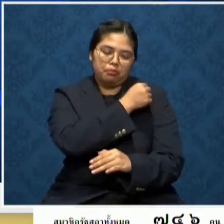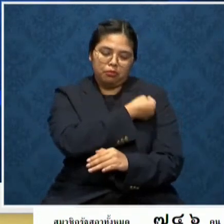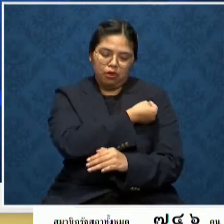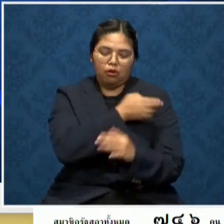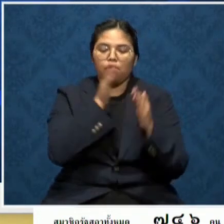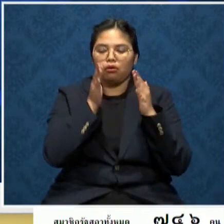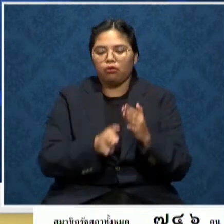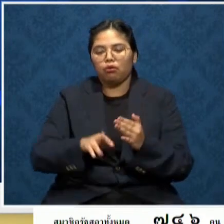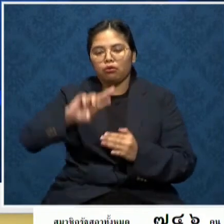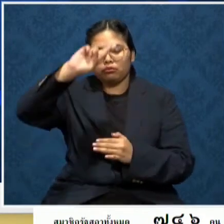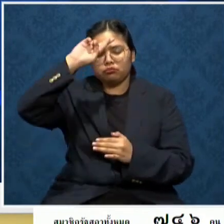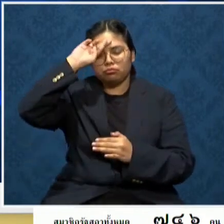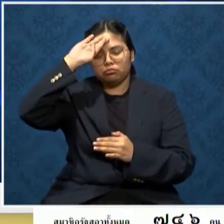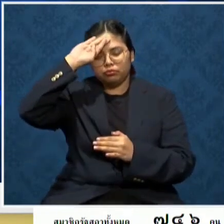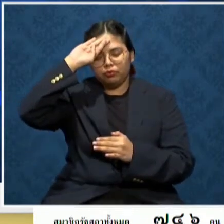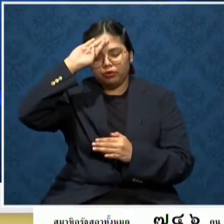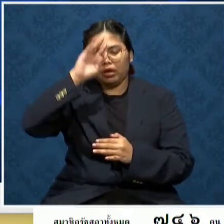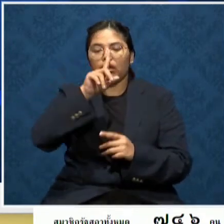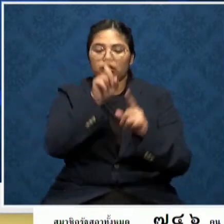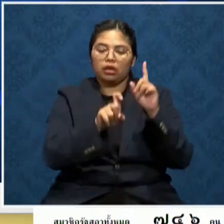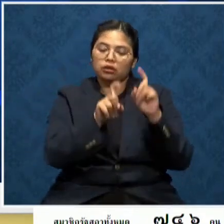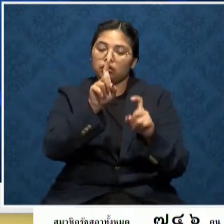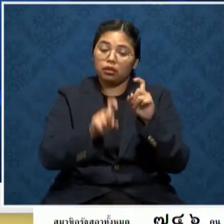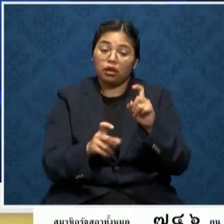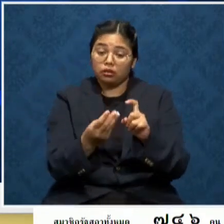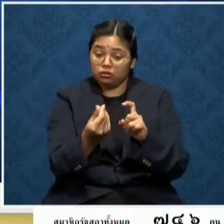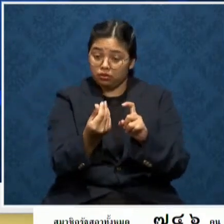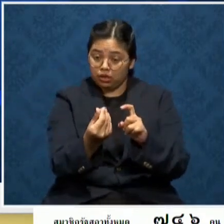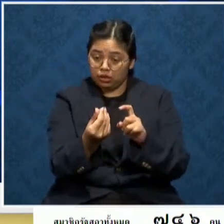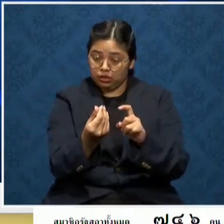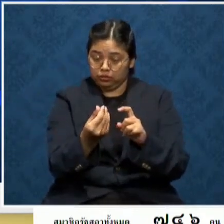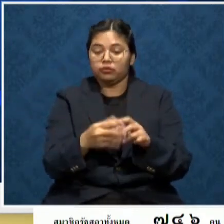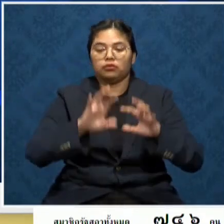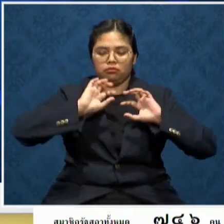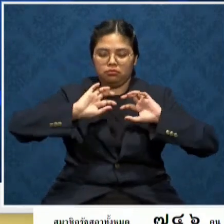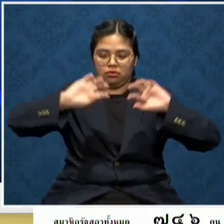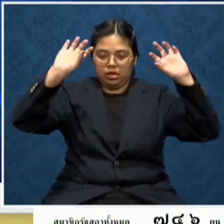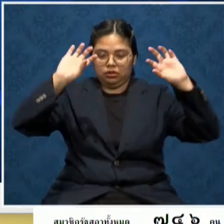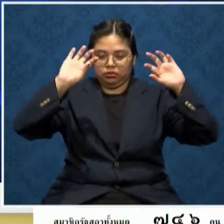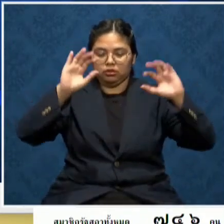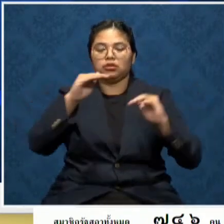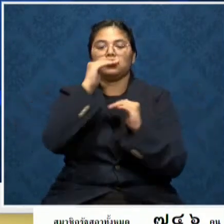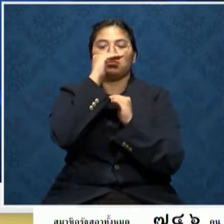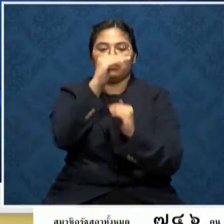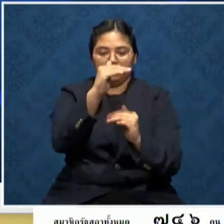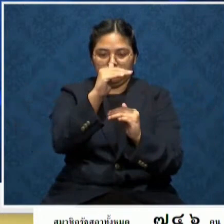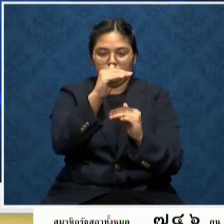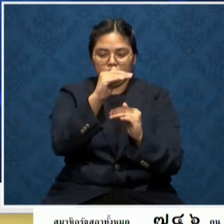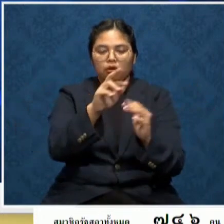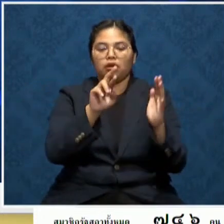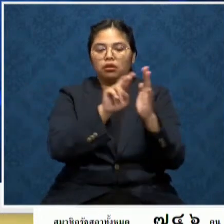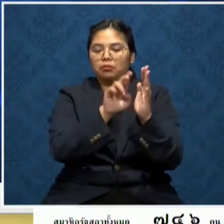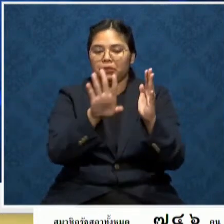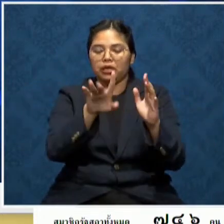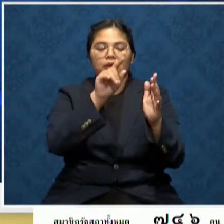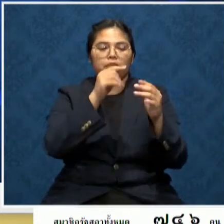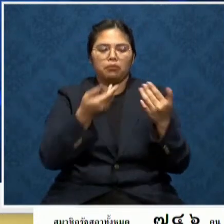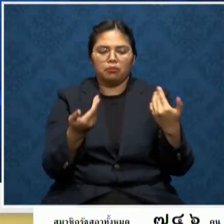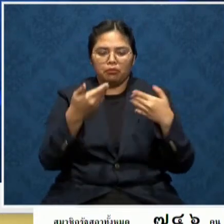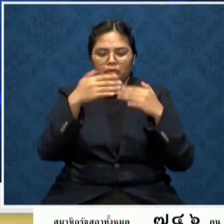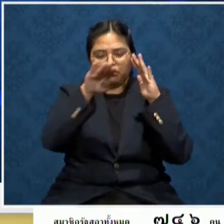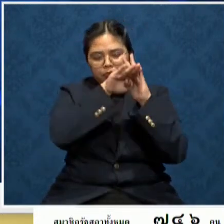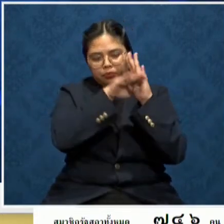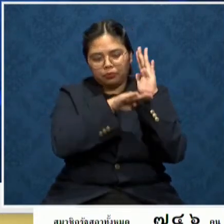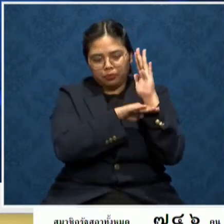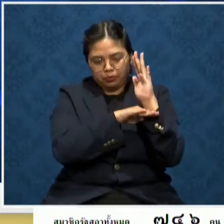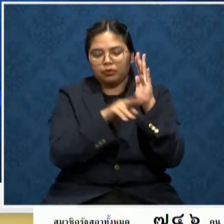เสียชีวิตกันอีกกี่คนรัดถึงจะออกแวทางที่ฉะเจนพร้อมเป้าหมายที่เปรภ omลง